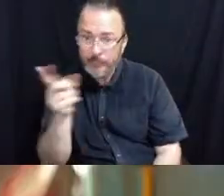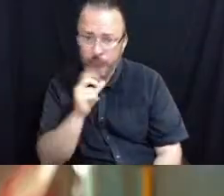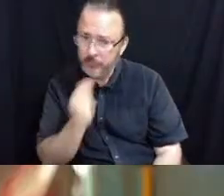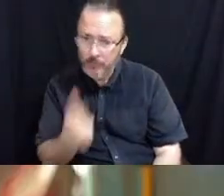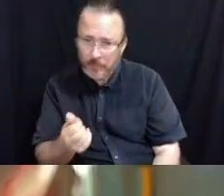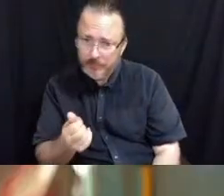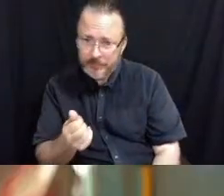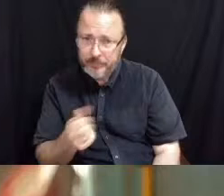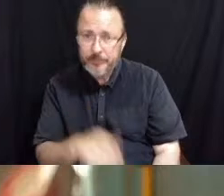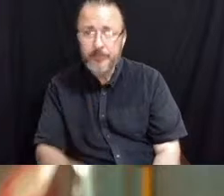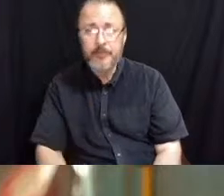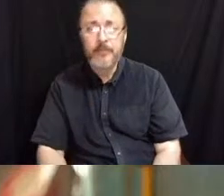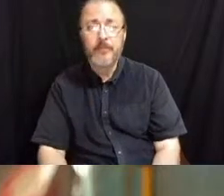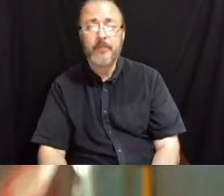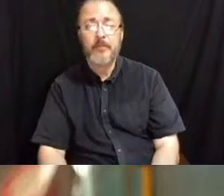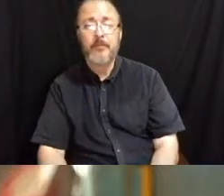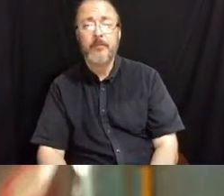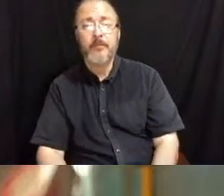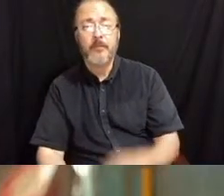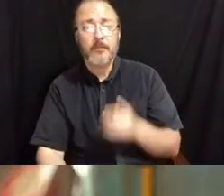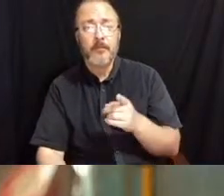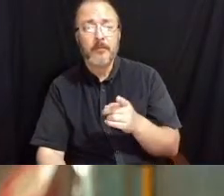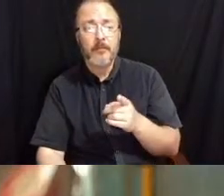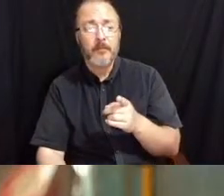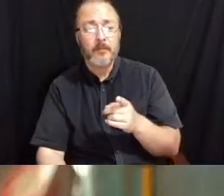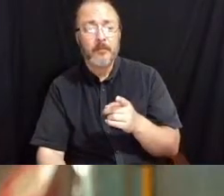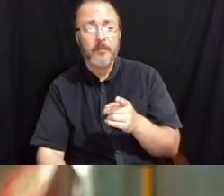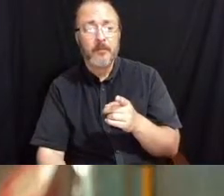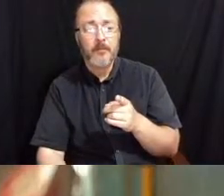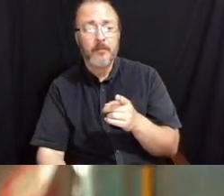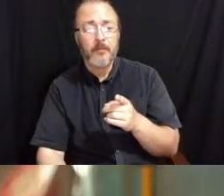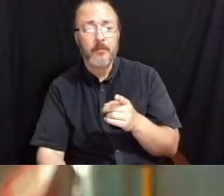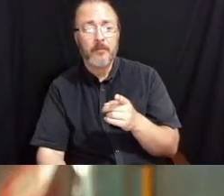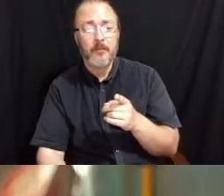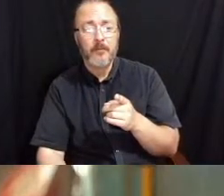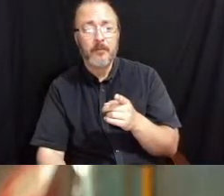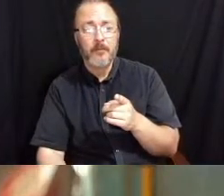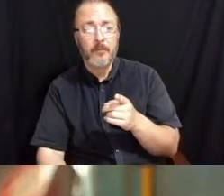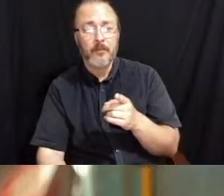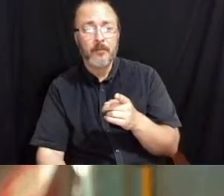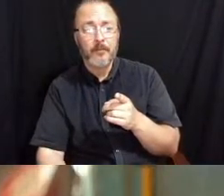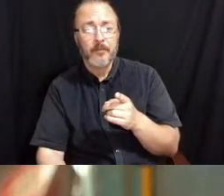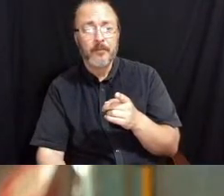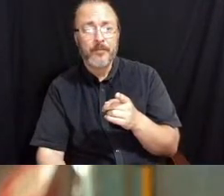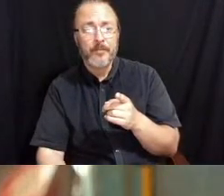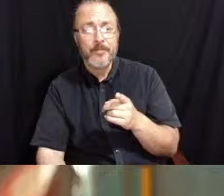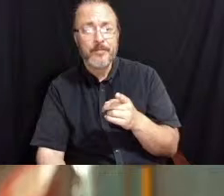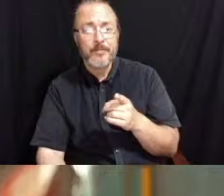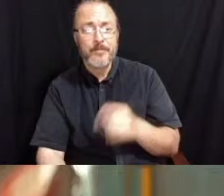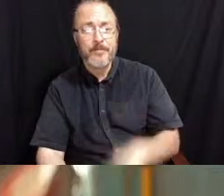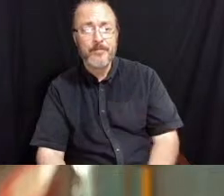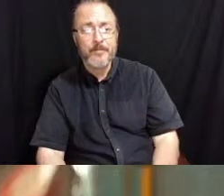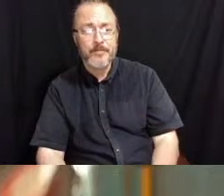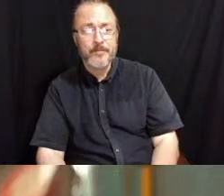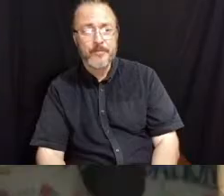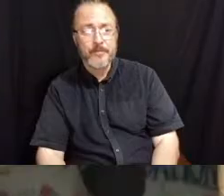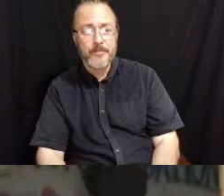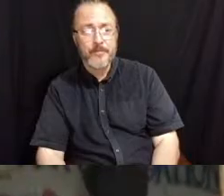cas. Je me suis dit, si les enfants riches peuvent étudier, pourquoi pas moi? Pourquoi moi ne puis-je pas étudier?